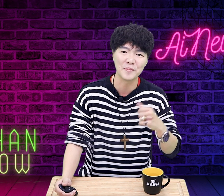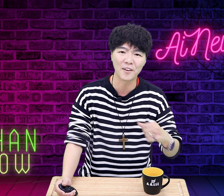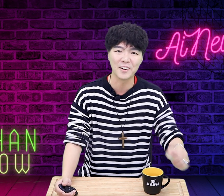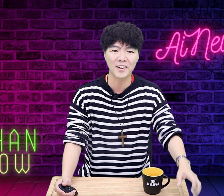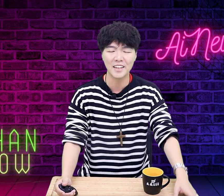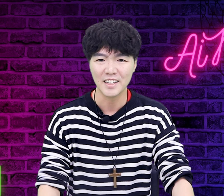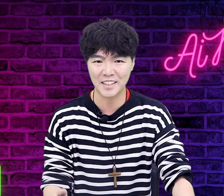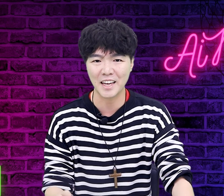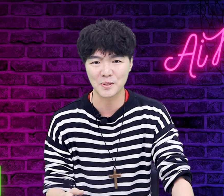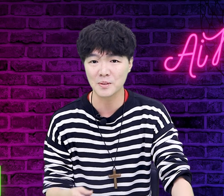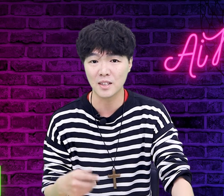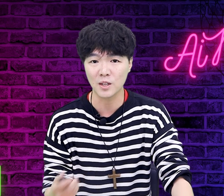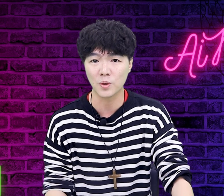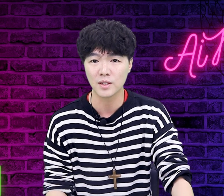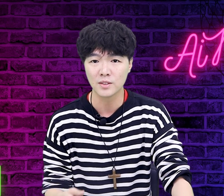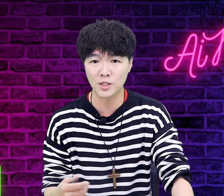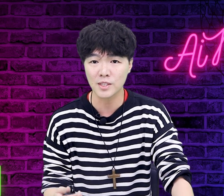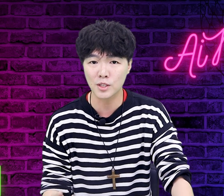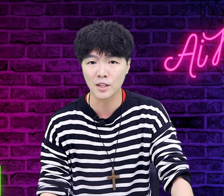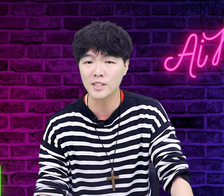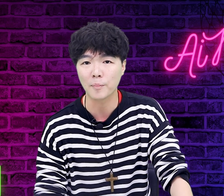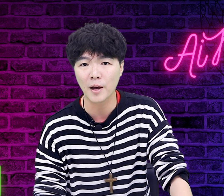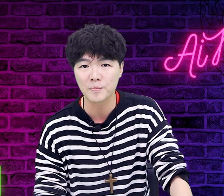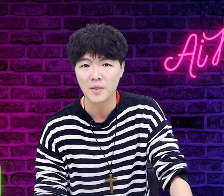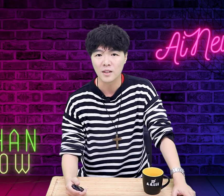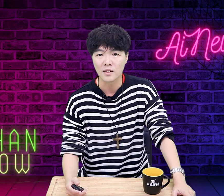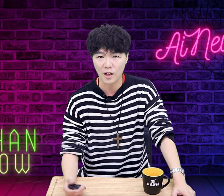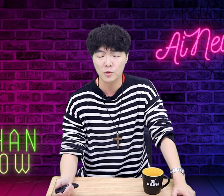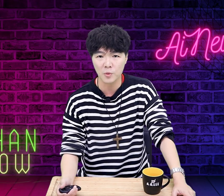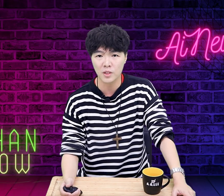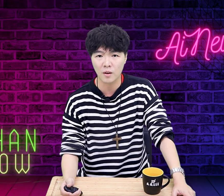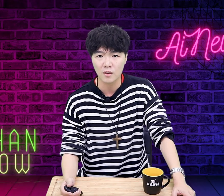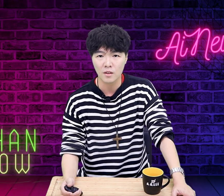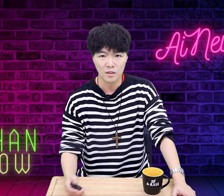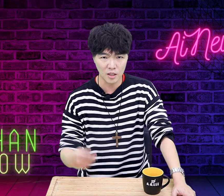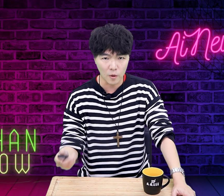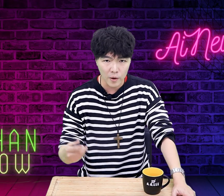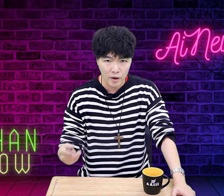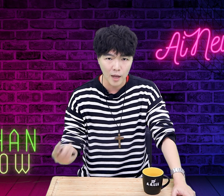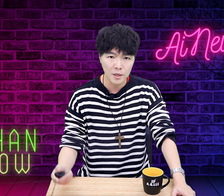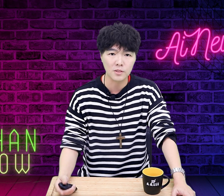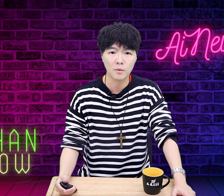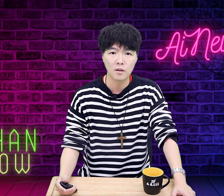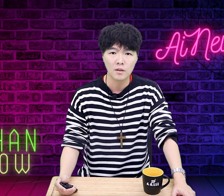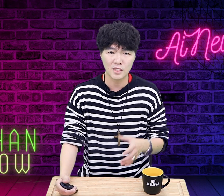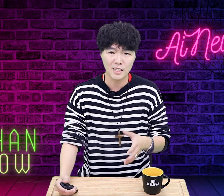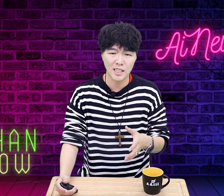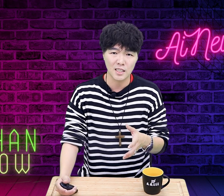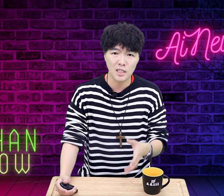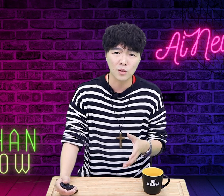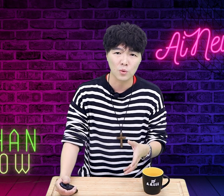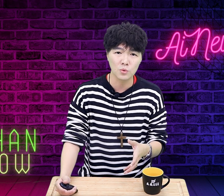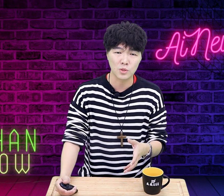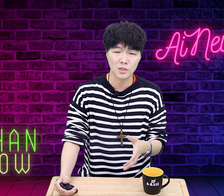太美妙了。OK， 你可以感觉到你的灵魂正在成长吗？然后他就被问到：“你有没有要改变什么？既然